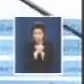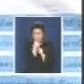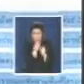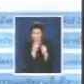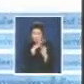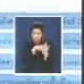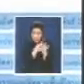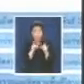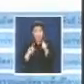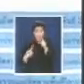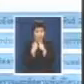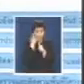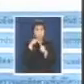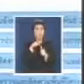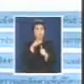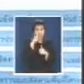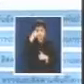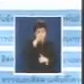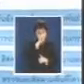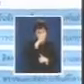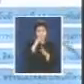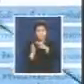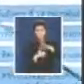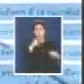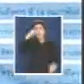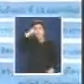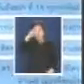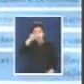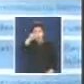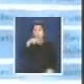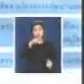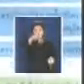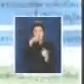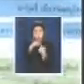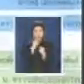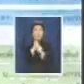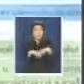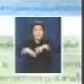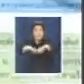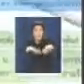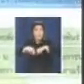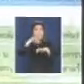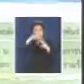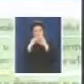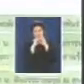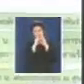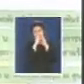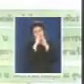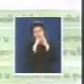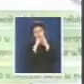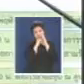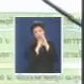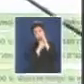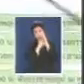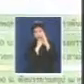คือของวันแรกค่ะพอวันที่2มานะคะวันที่2ก็คือการบริหารน้ำพื้นที่กลางน้ำตอนบน ครับ นะคะตอน